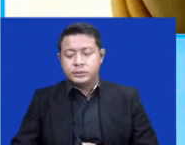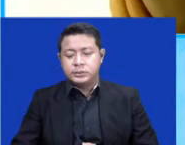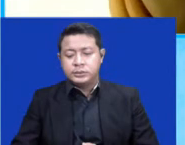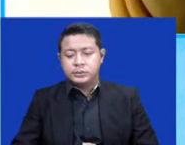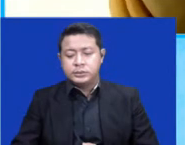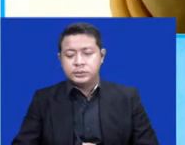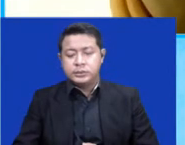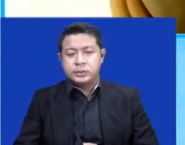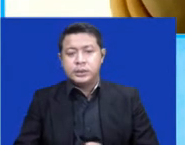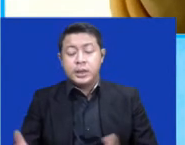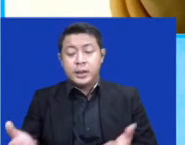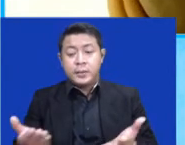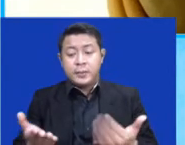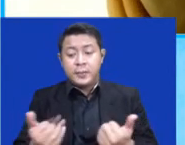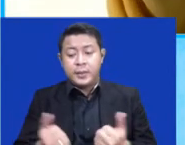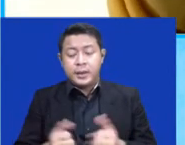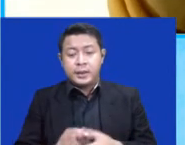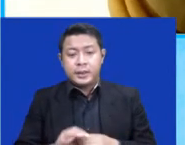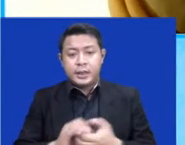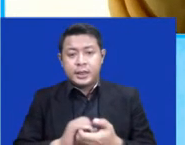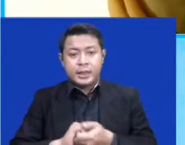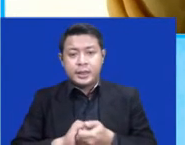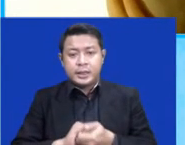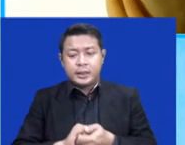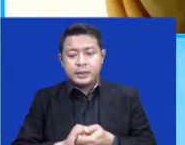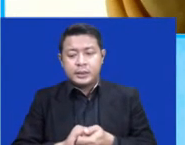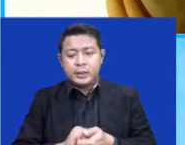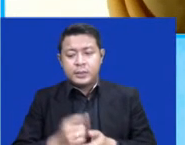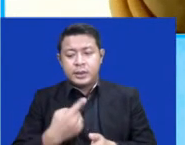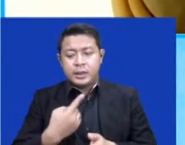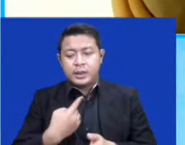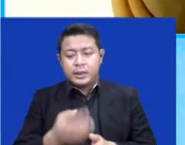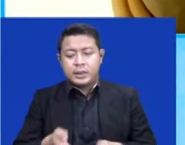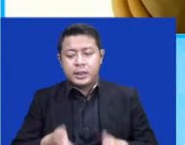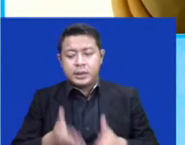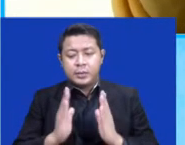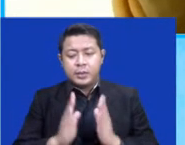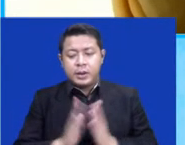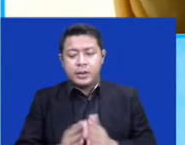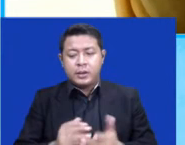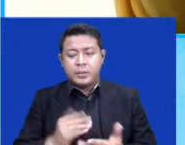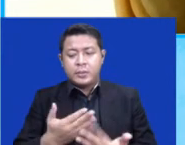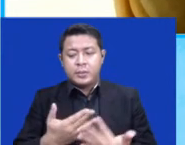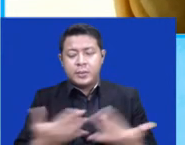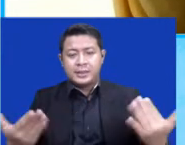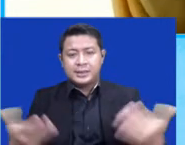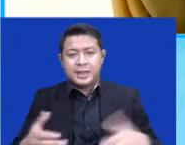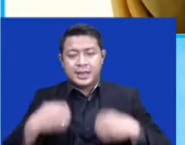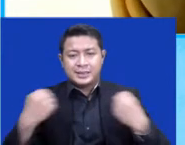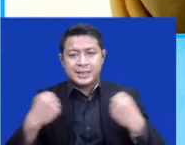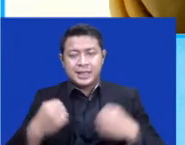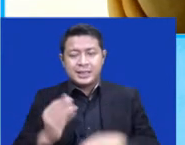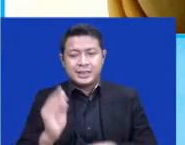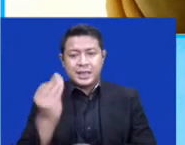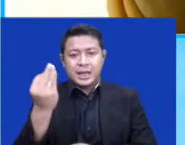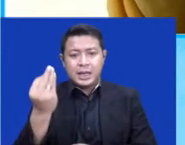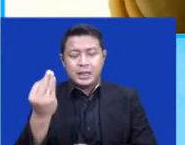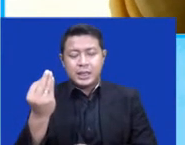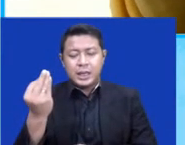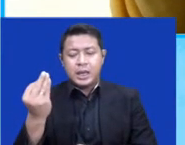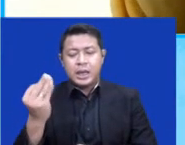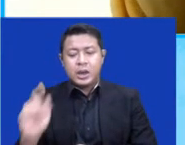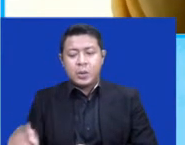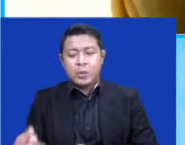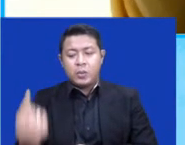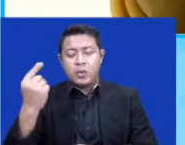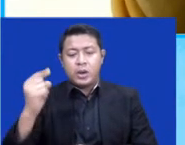mari dengan kolaborasi kita bangun masyarakat yang sehat di Jakarta, mulai